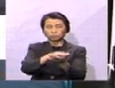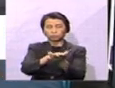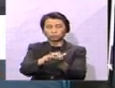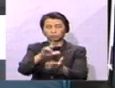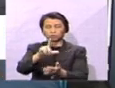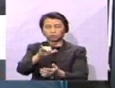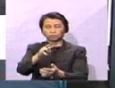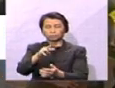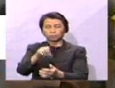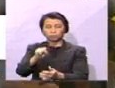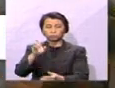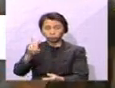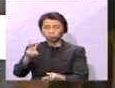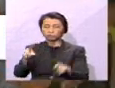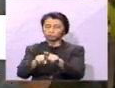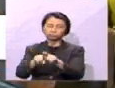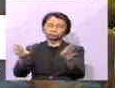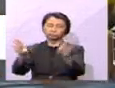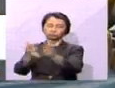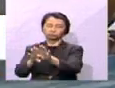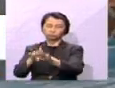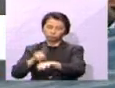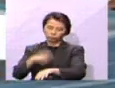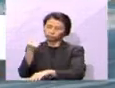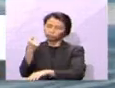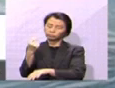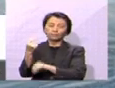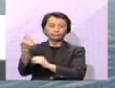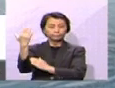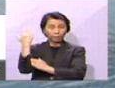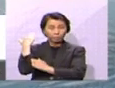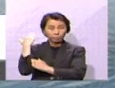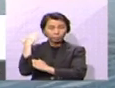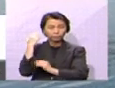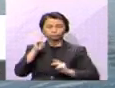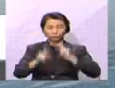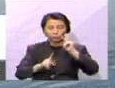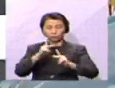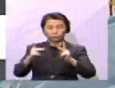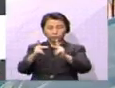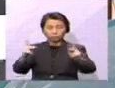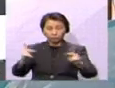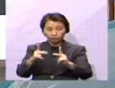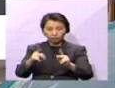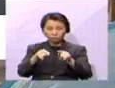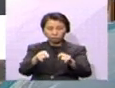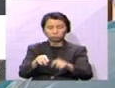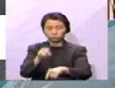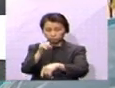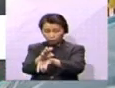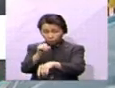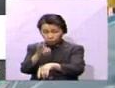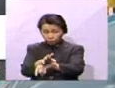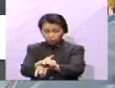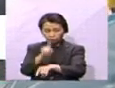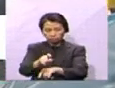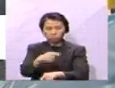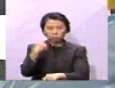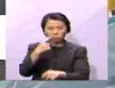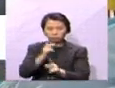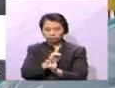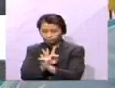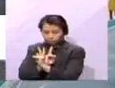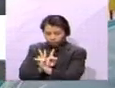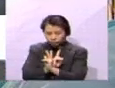Limau kasri 2 juga ditutup pada pukul 11 pagi penduduk di kawasan terlibat bagaimanapun dinasihatkan agar sentiasa